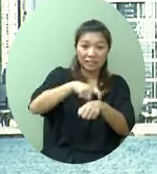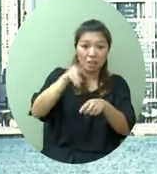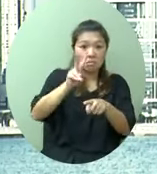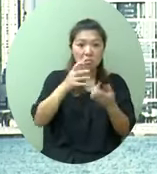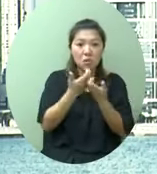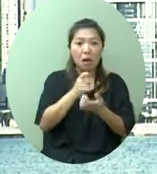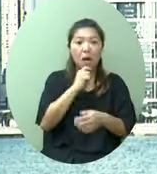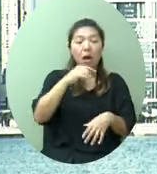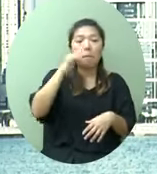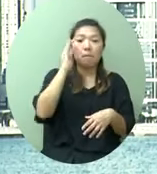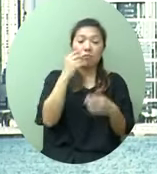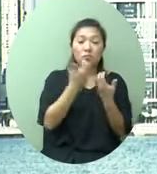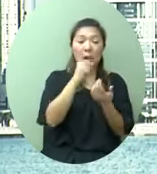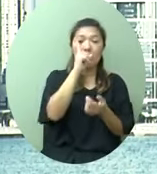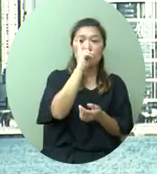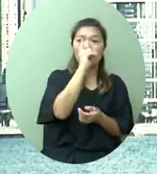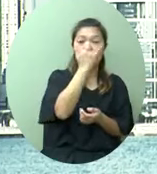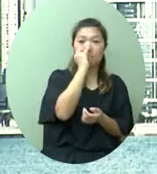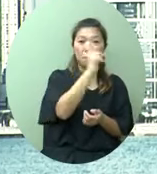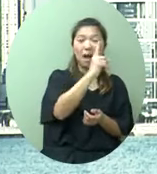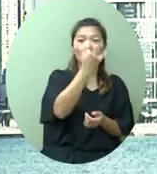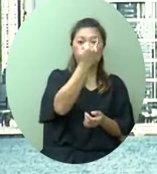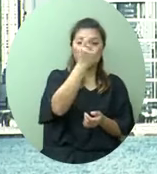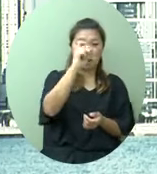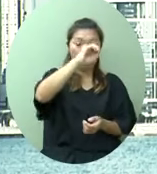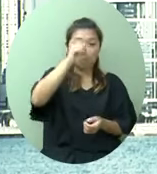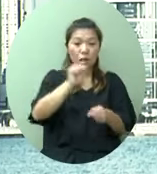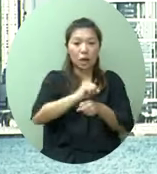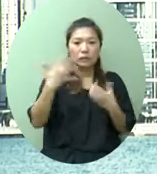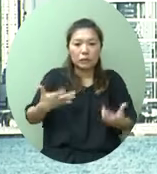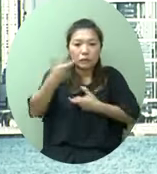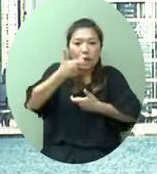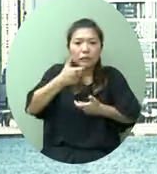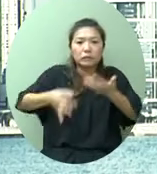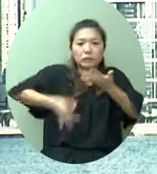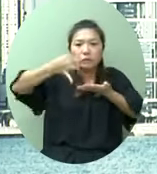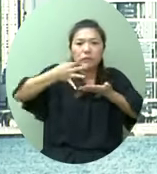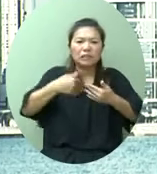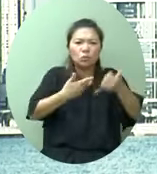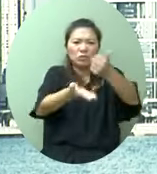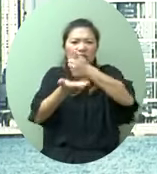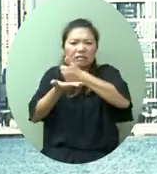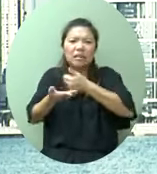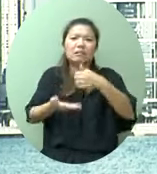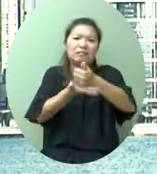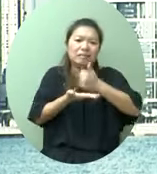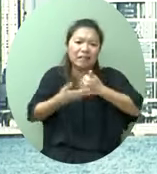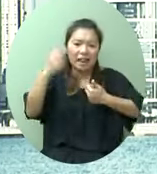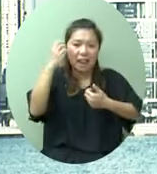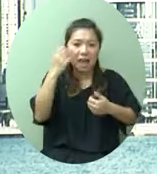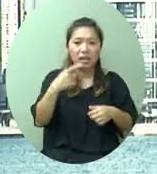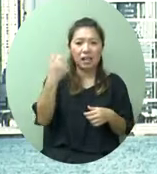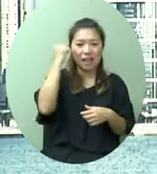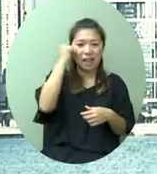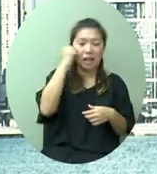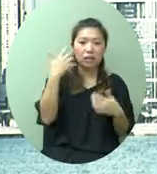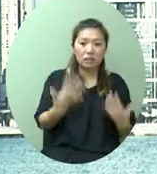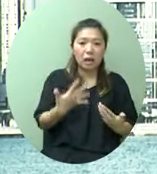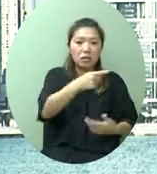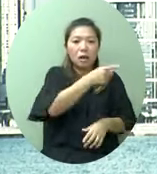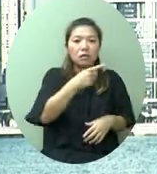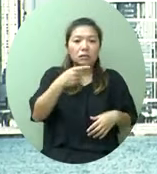69%。咁即係説明好多企業見到生意好翻咧，係需要請人。我亦都問過一啲做餐飲嘅，真係請唔到人啦，